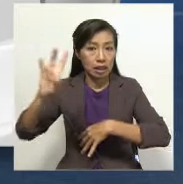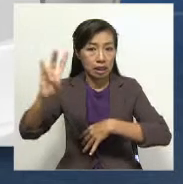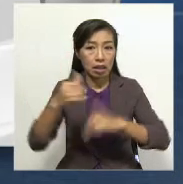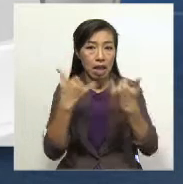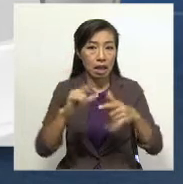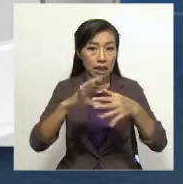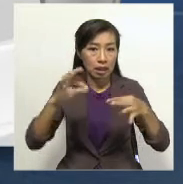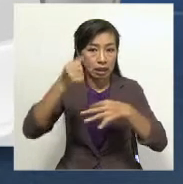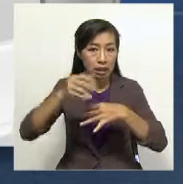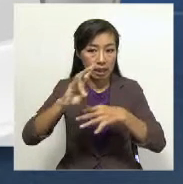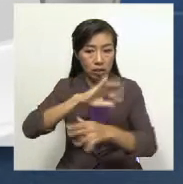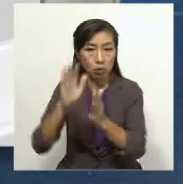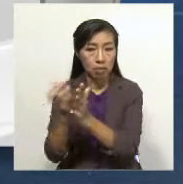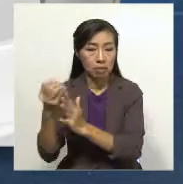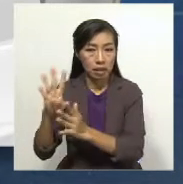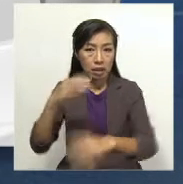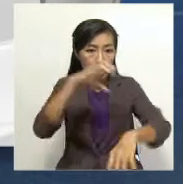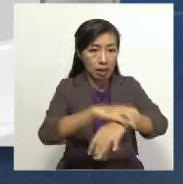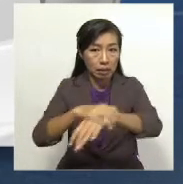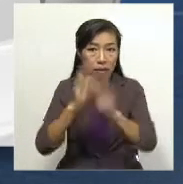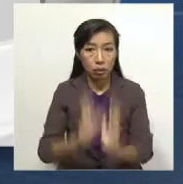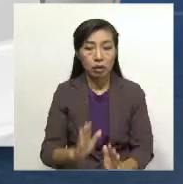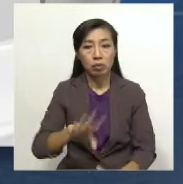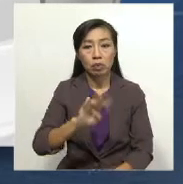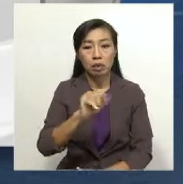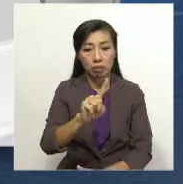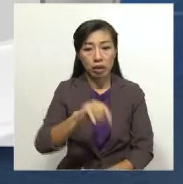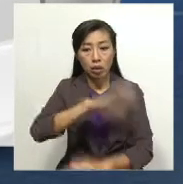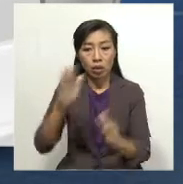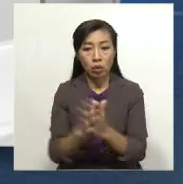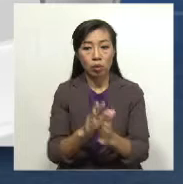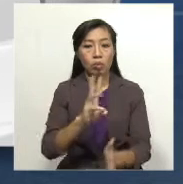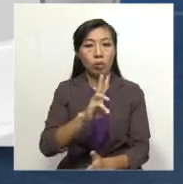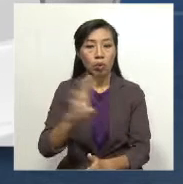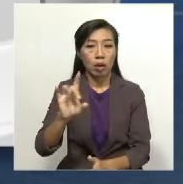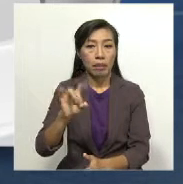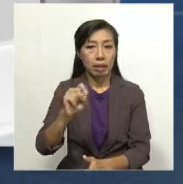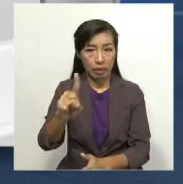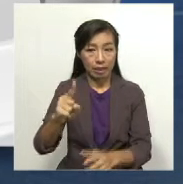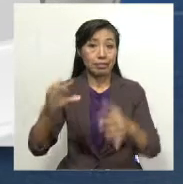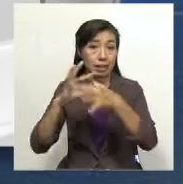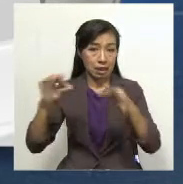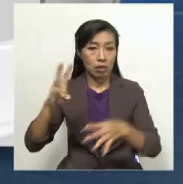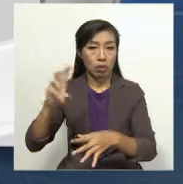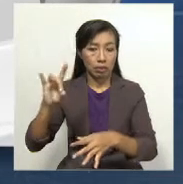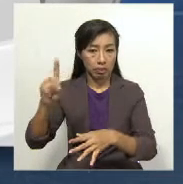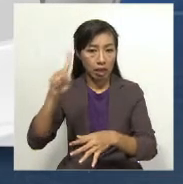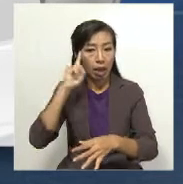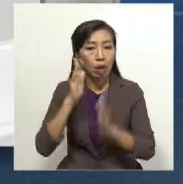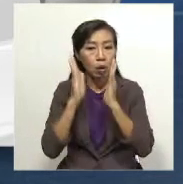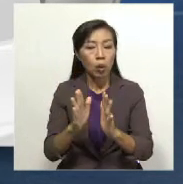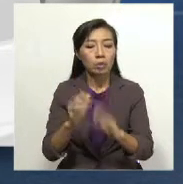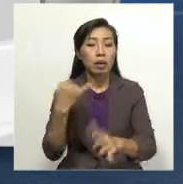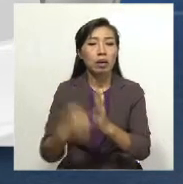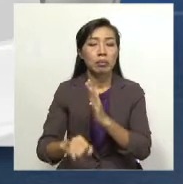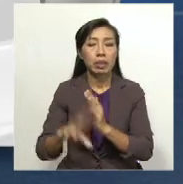คดีรวม14คดีได้ผู้ต้องหา41คนรวมทั้งหมดเป็น681คดีนะคะผู้ต้องหาทั้งหมด